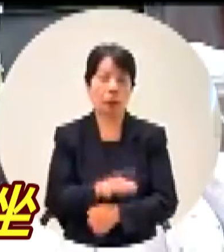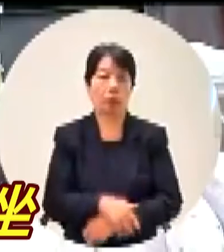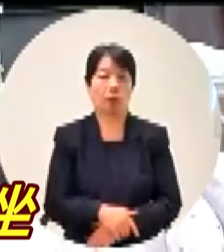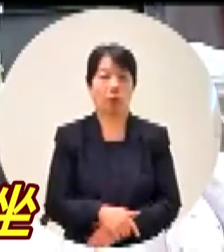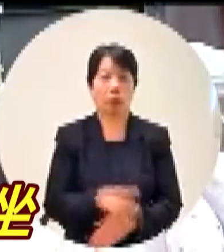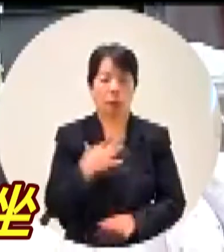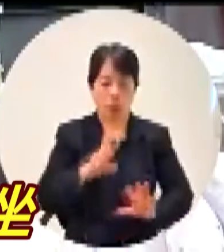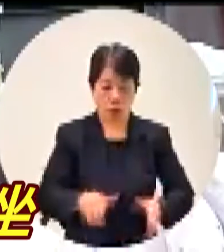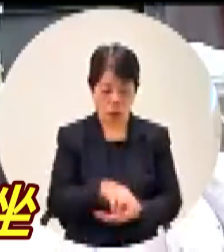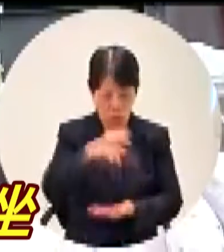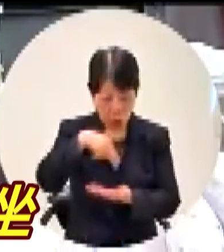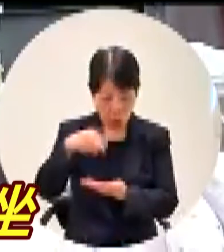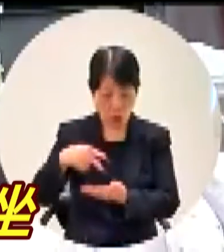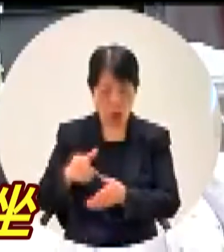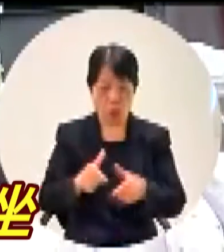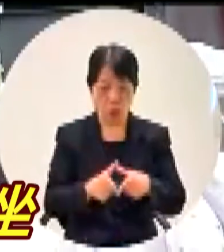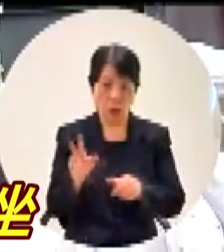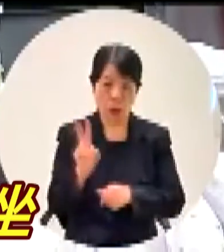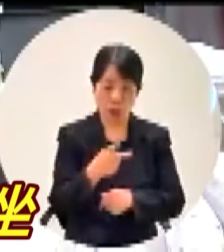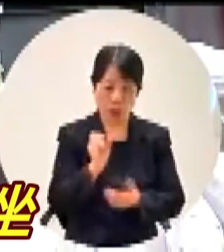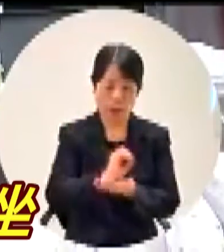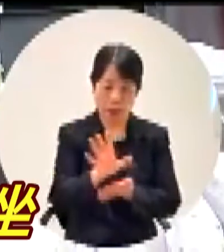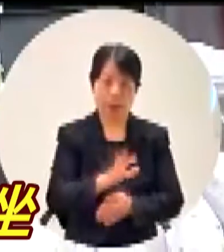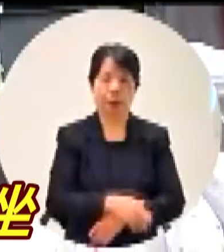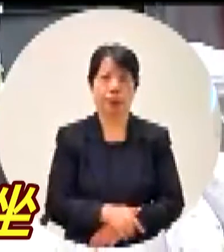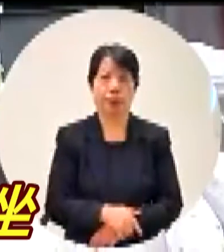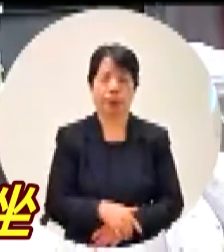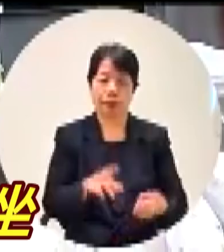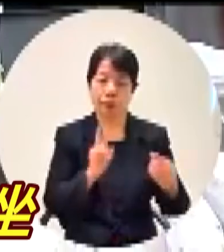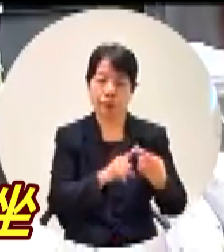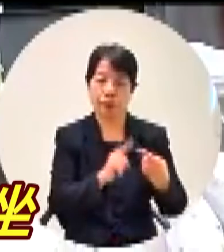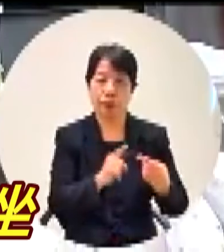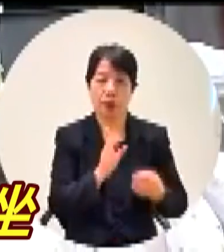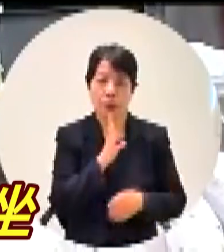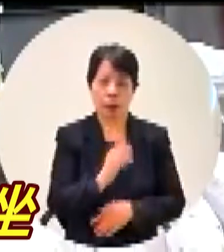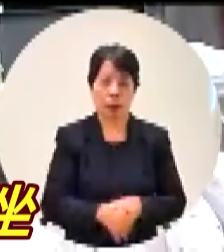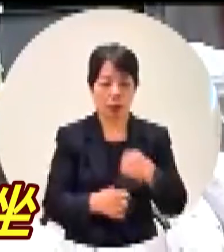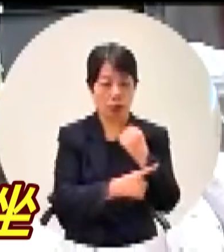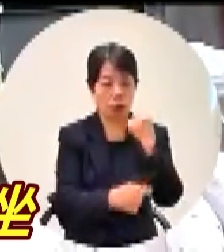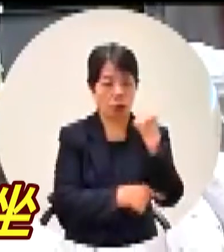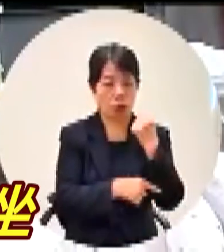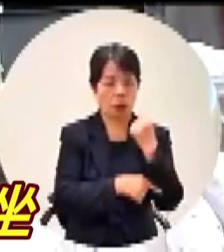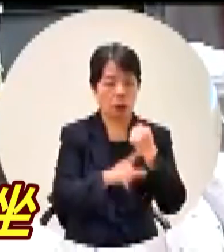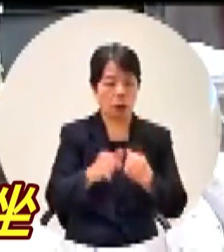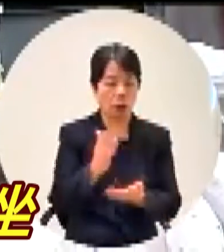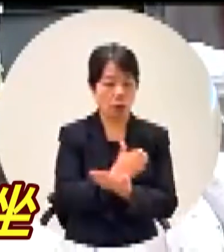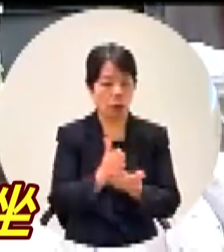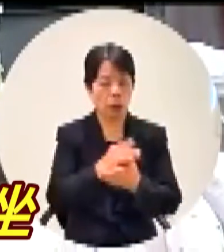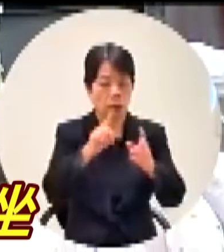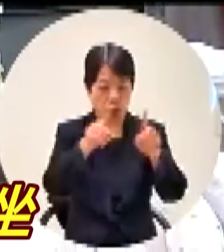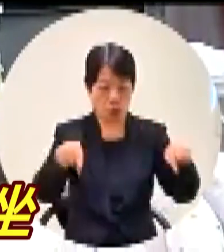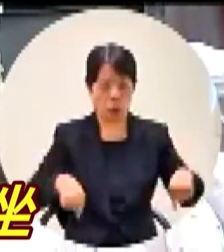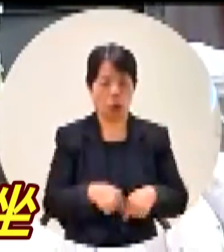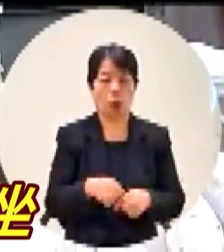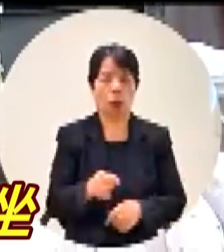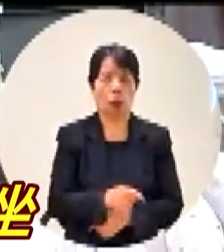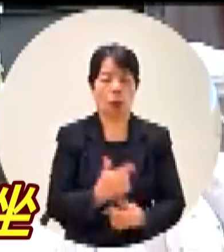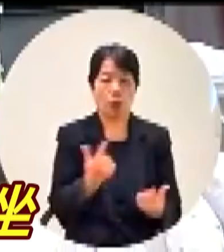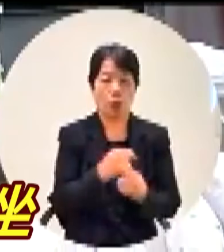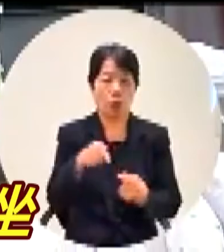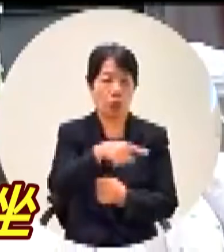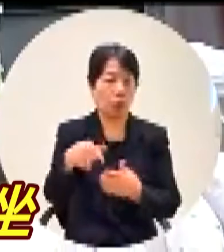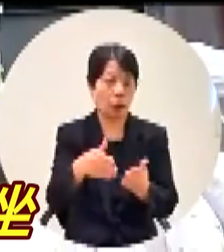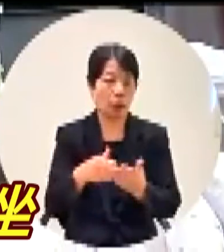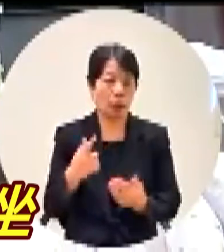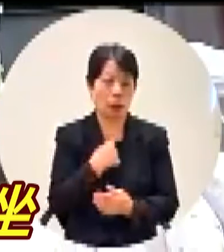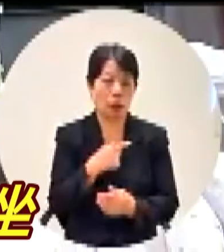读起来有几个心得跟你报告。第一个，我觉得像是律师写的答辩书，把一线人员当垫背，所